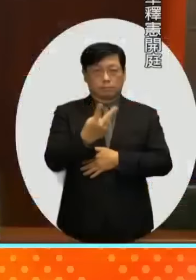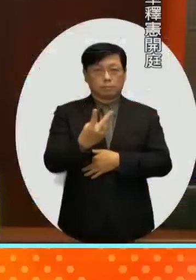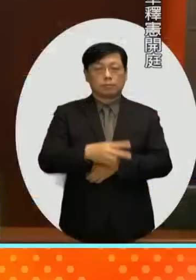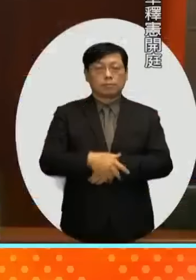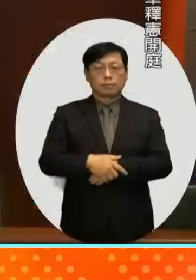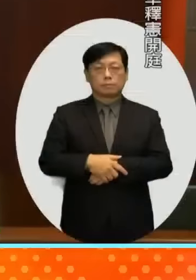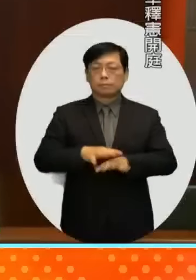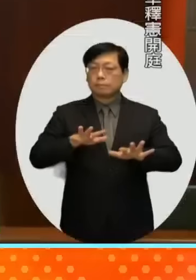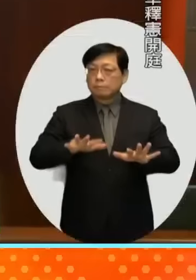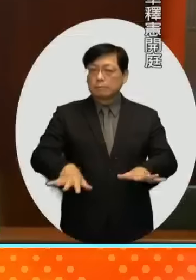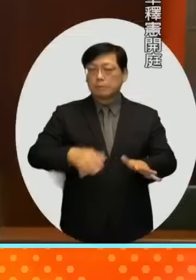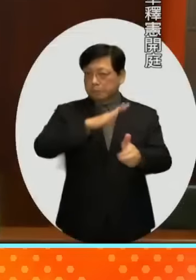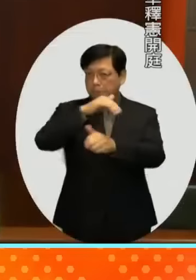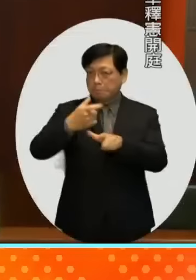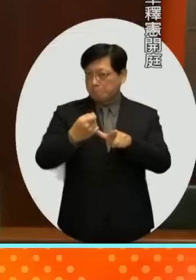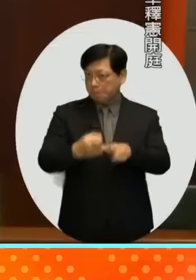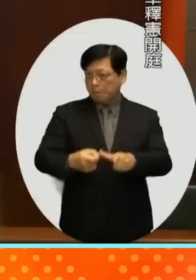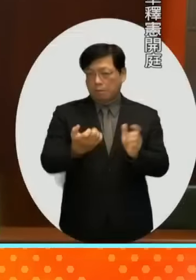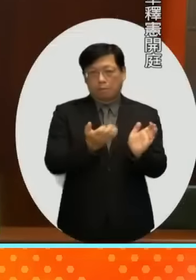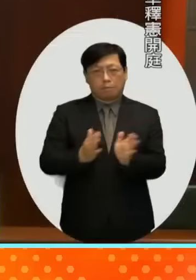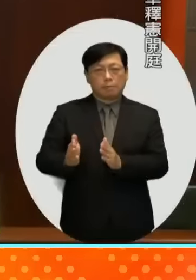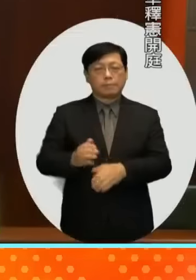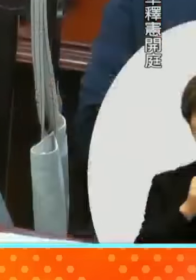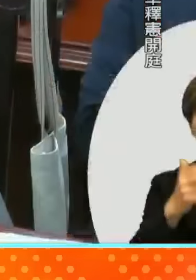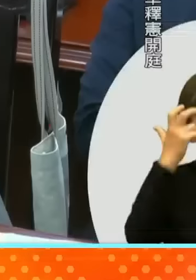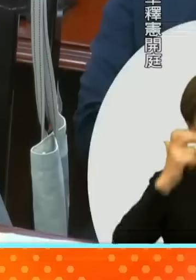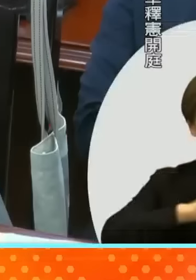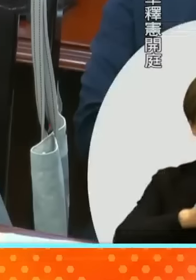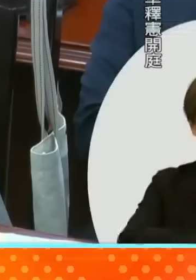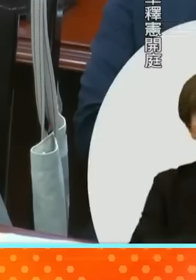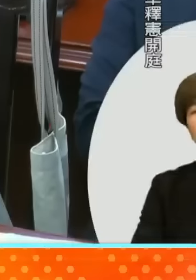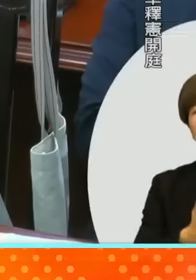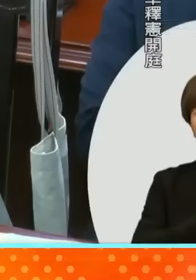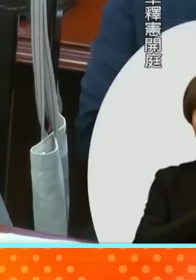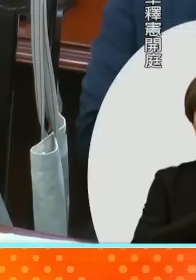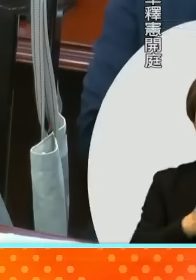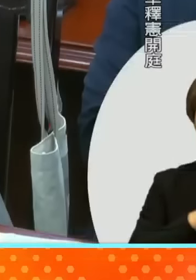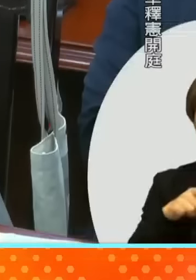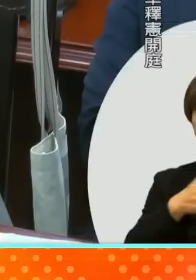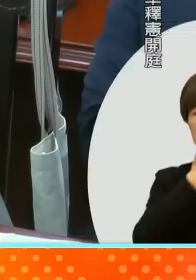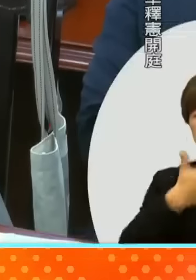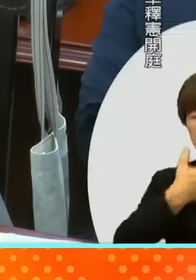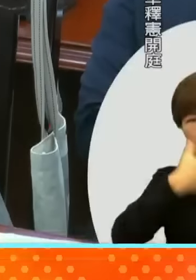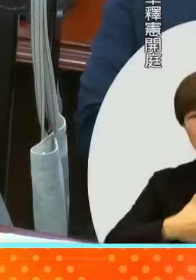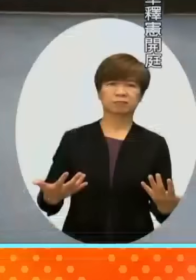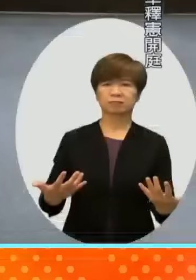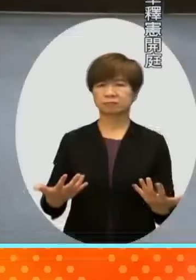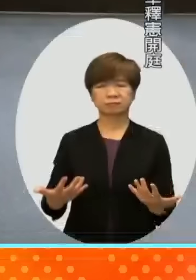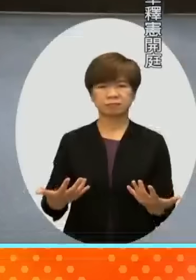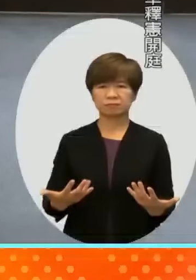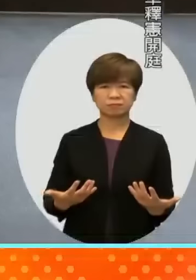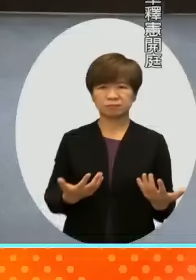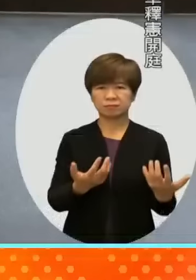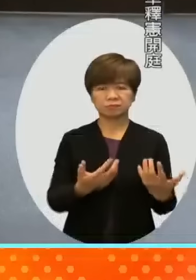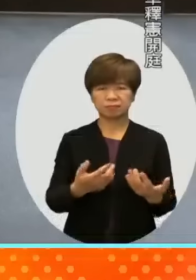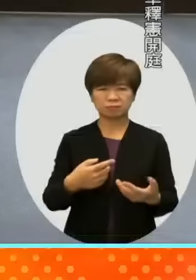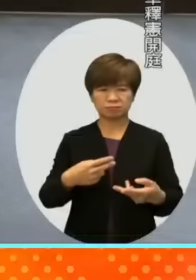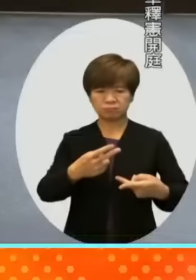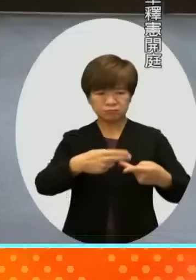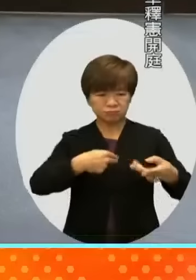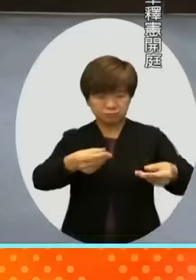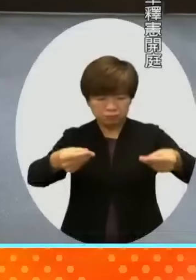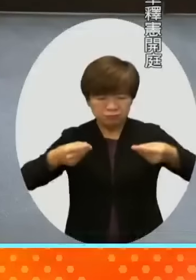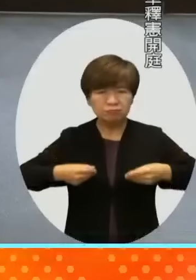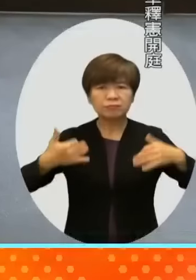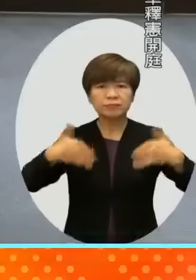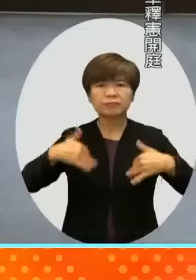大家很好的理由，让大家知道说为什么这一次大法官会议所做的解释是严重的违宪，为什么他这